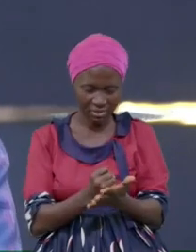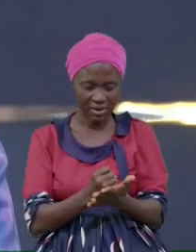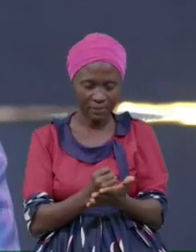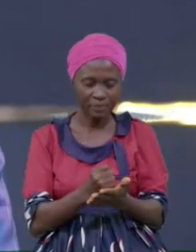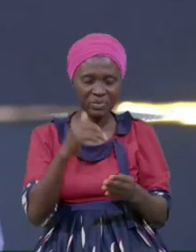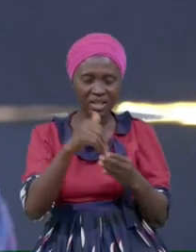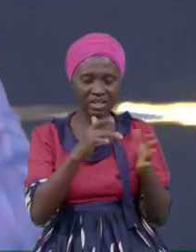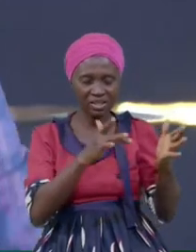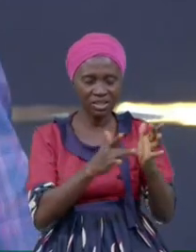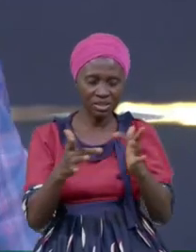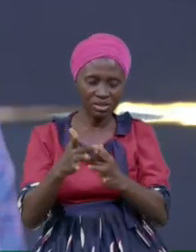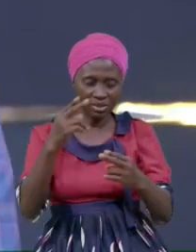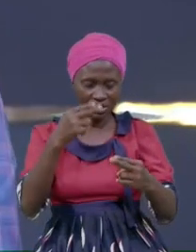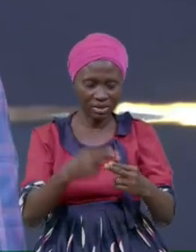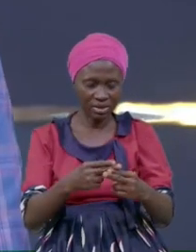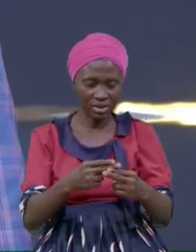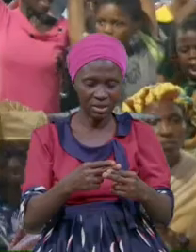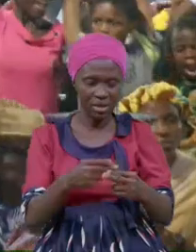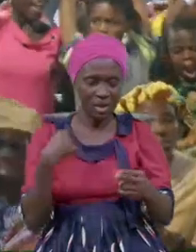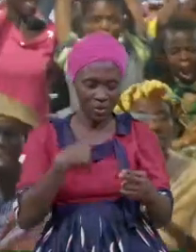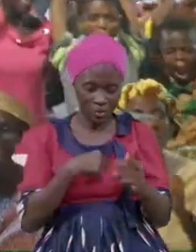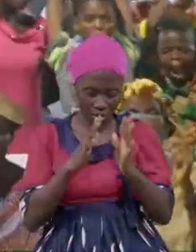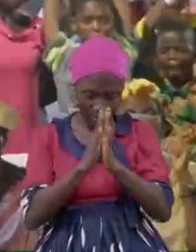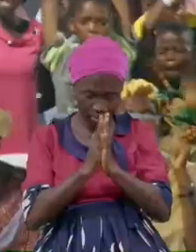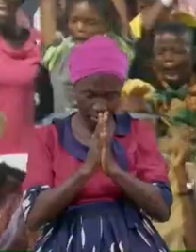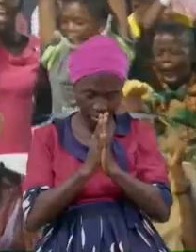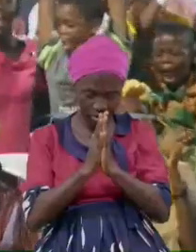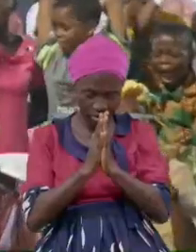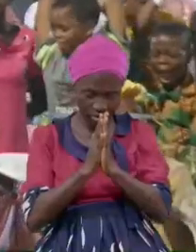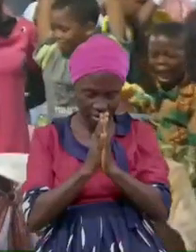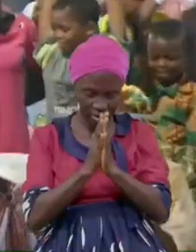Au nom de Jésus, nous prions.